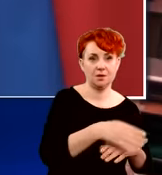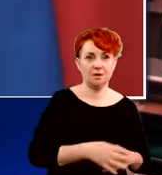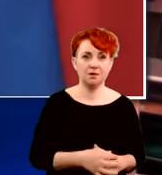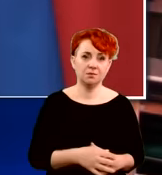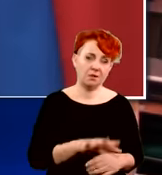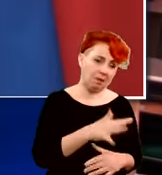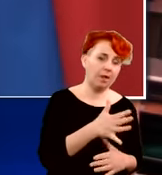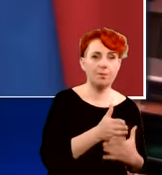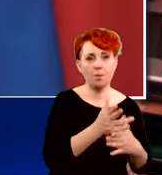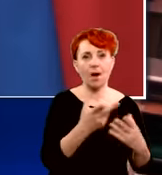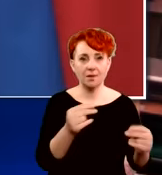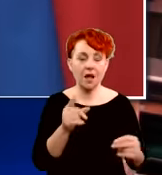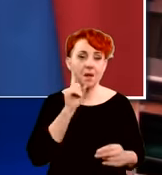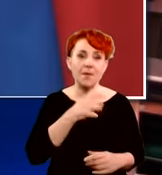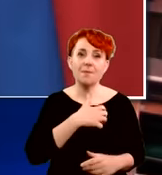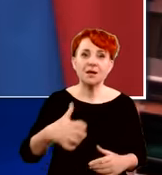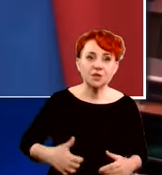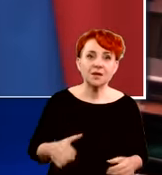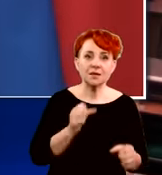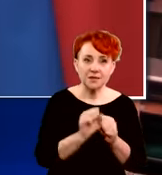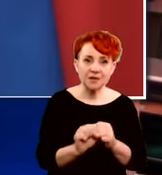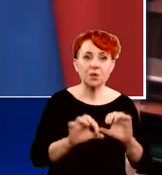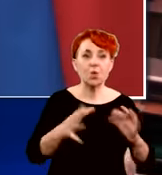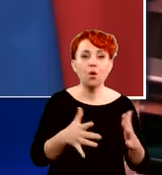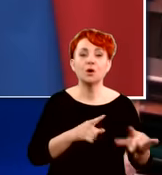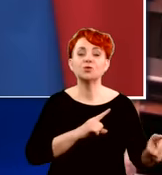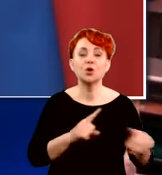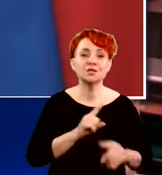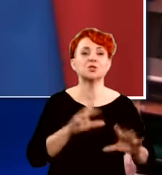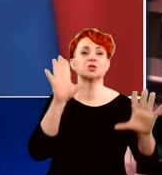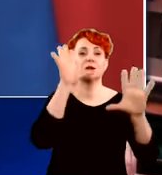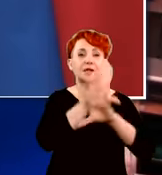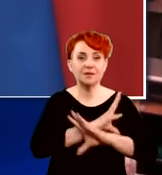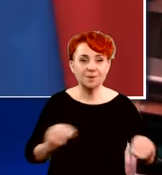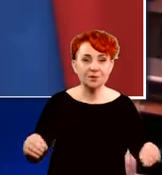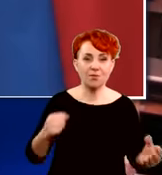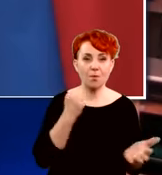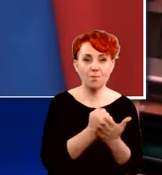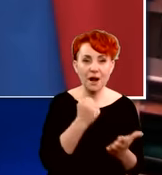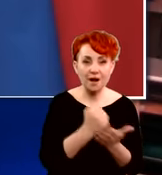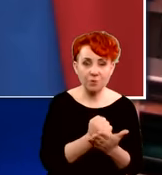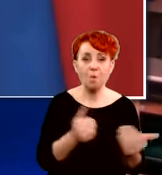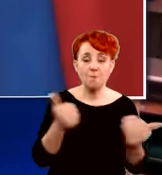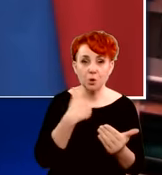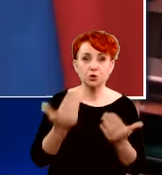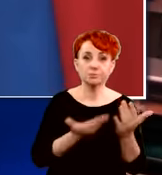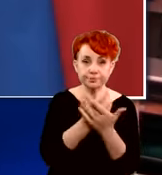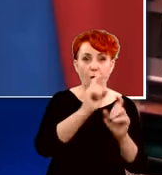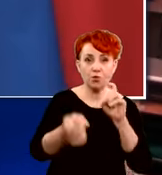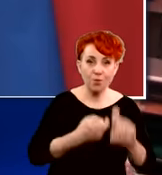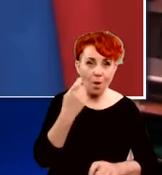ułomnego, ale jednak pan marszałek, czyli respektował prawo do odwołania w tej sprawie.